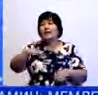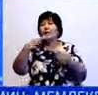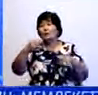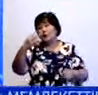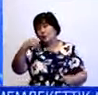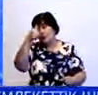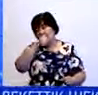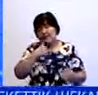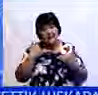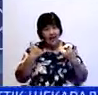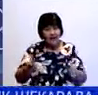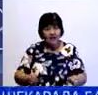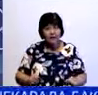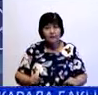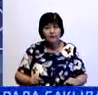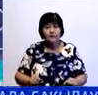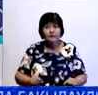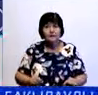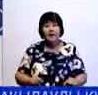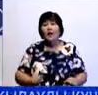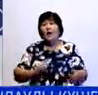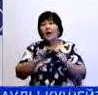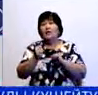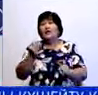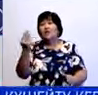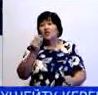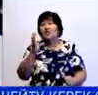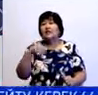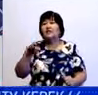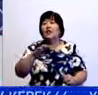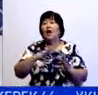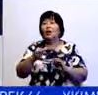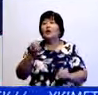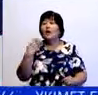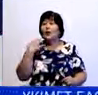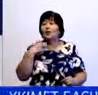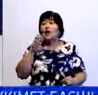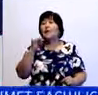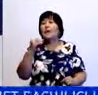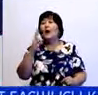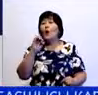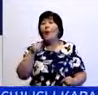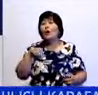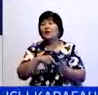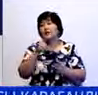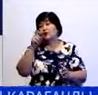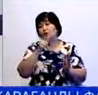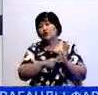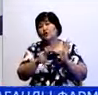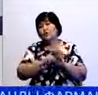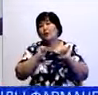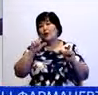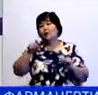тәуелсіздігінің 30 жылдығына арналды. Жарыста шиелі Сырдария аудандары мен Қызылорда, Байқоңыр қалаларынан 177